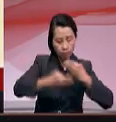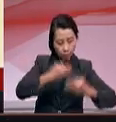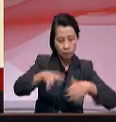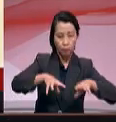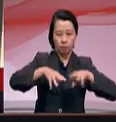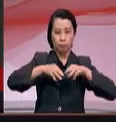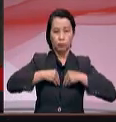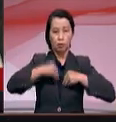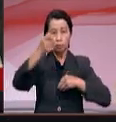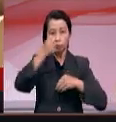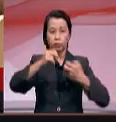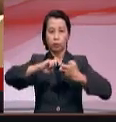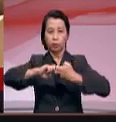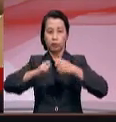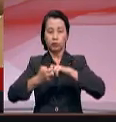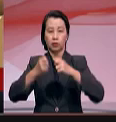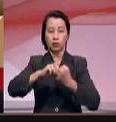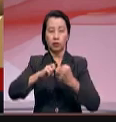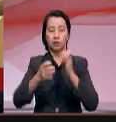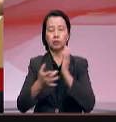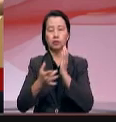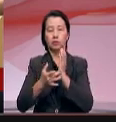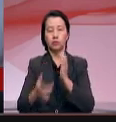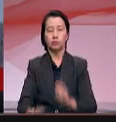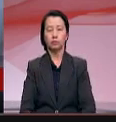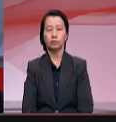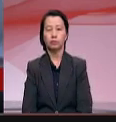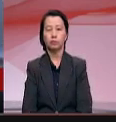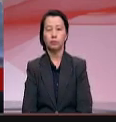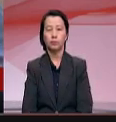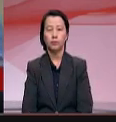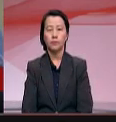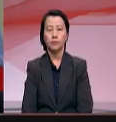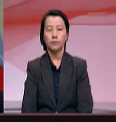penerimaan berikutan masalah teknikal.